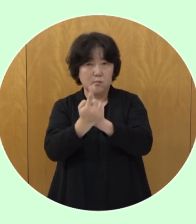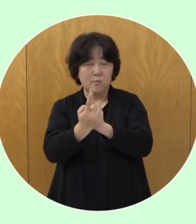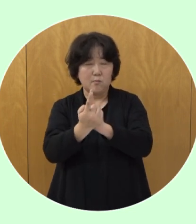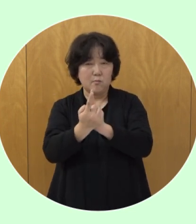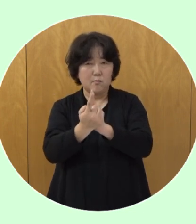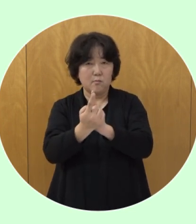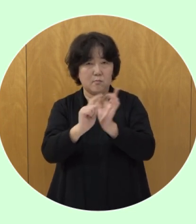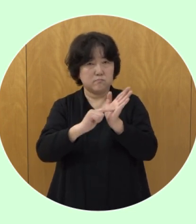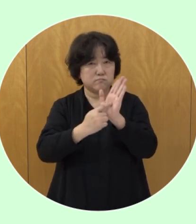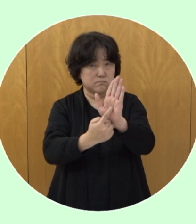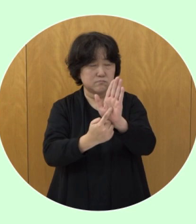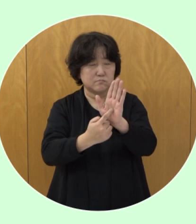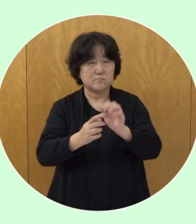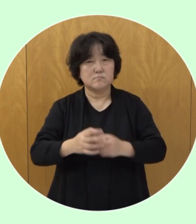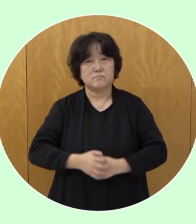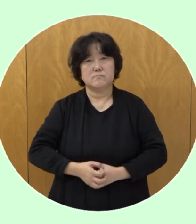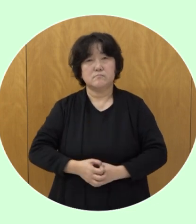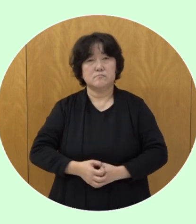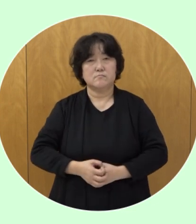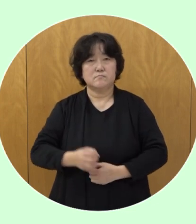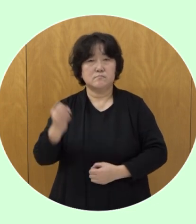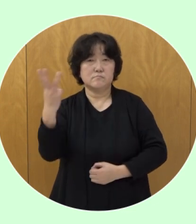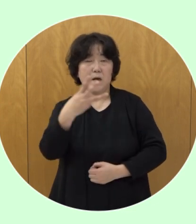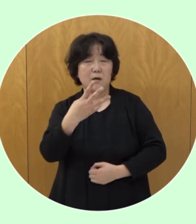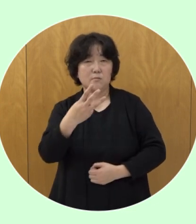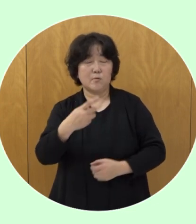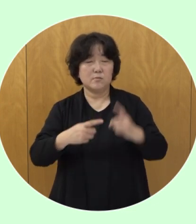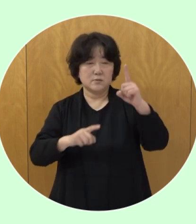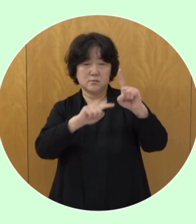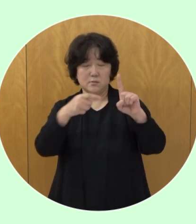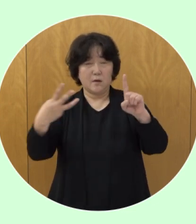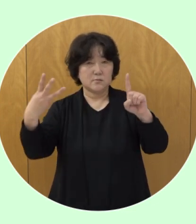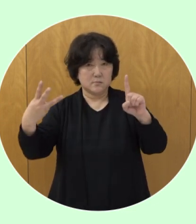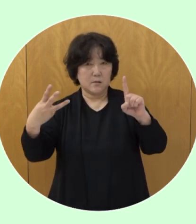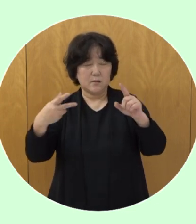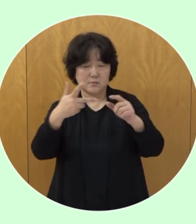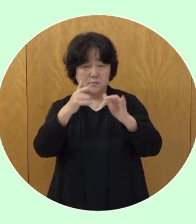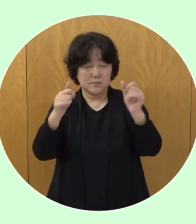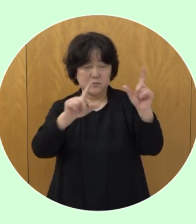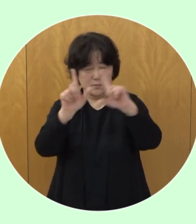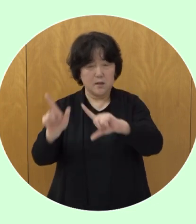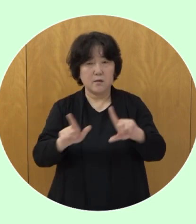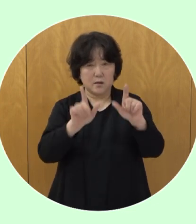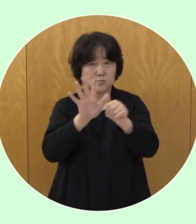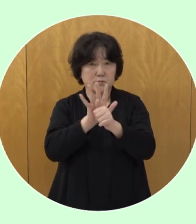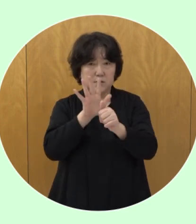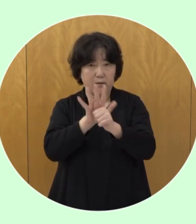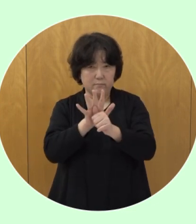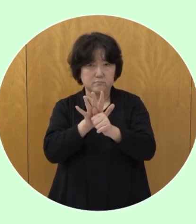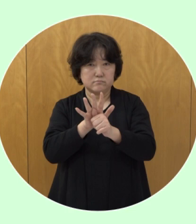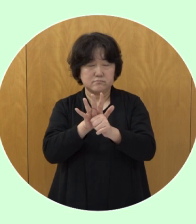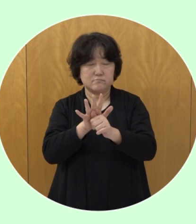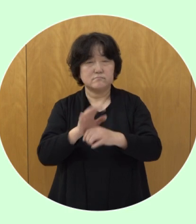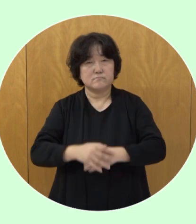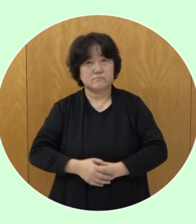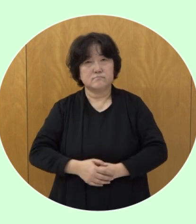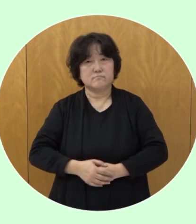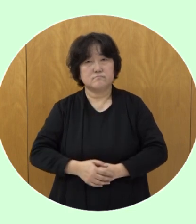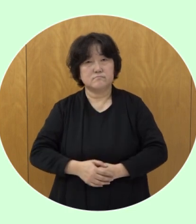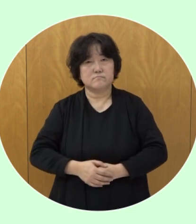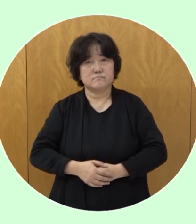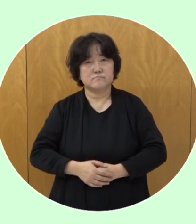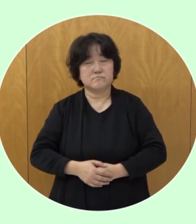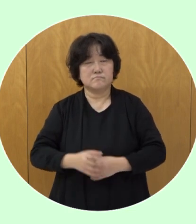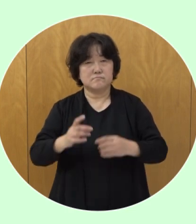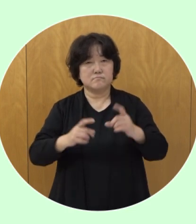ます。番号の1から3は市民生活への支援策となります。番号の1でございます